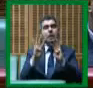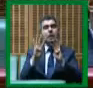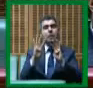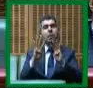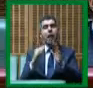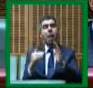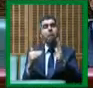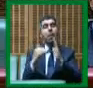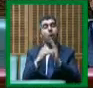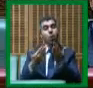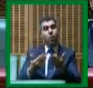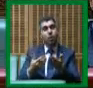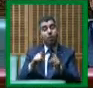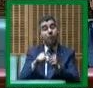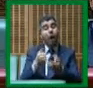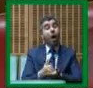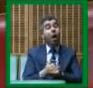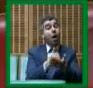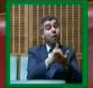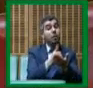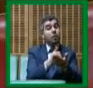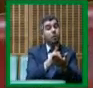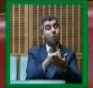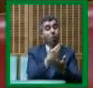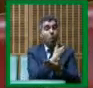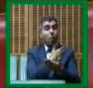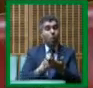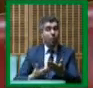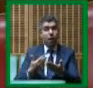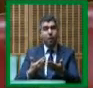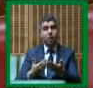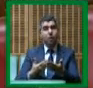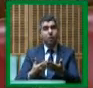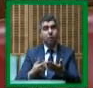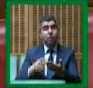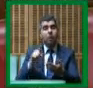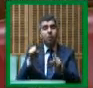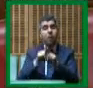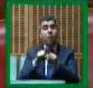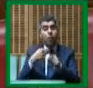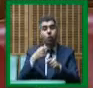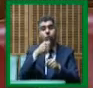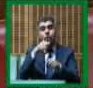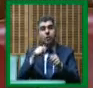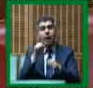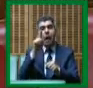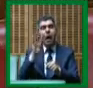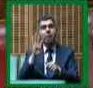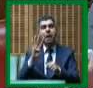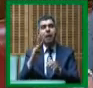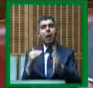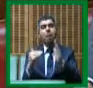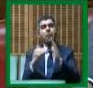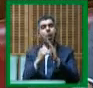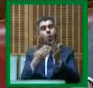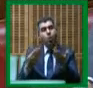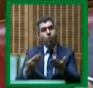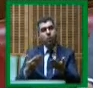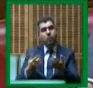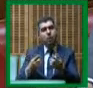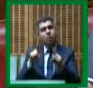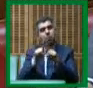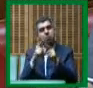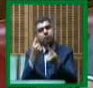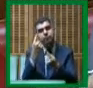درهم كهيبة من الدولة، مع العلم أن السيارة كتسوى 140,000. 140 150 على حسب الانواع